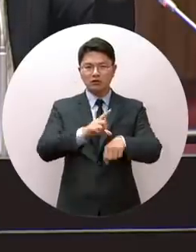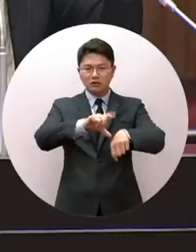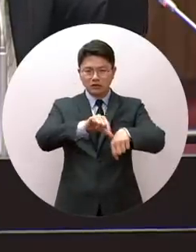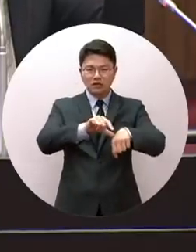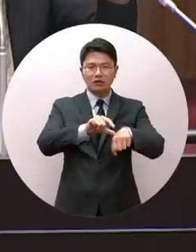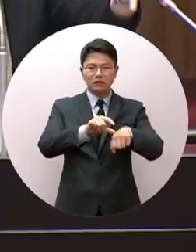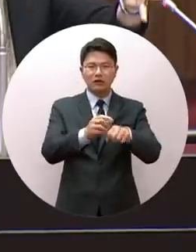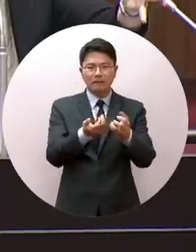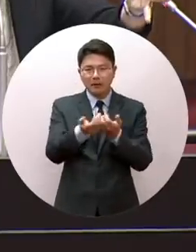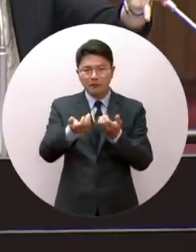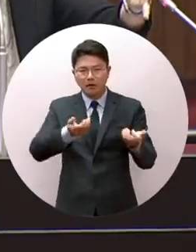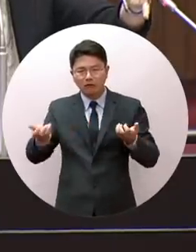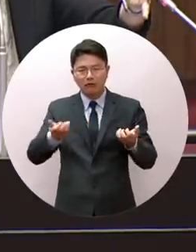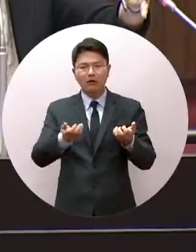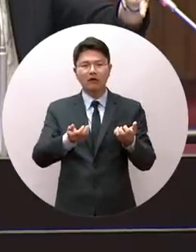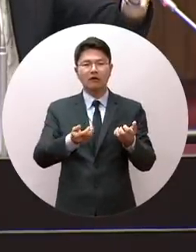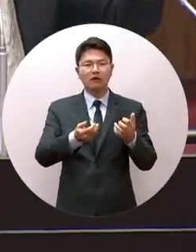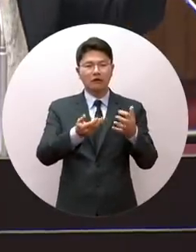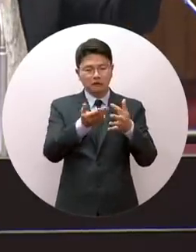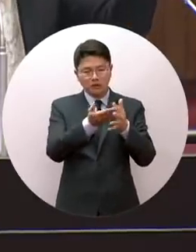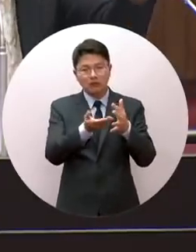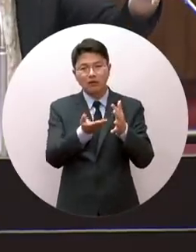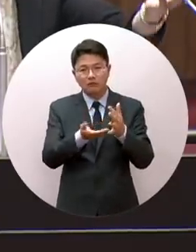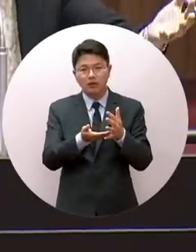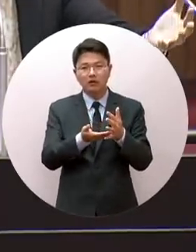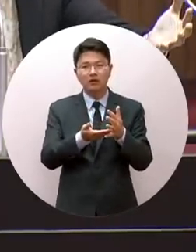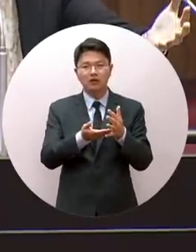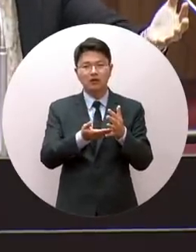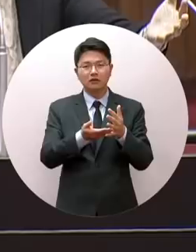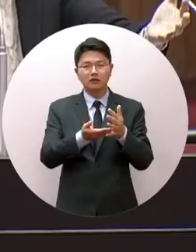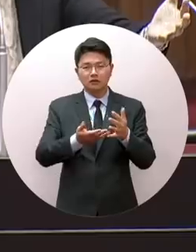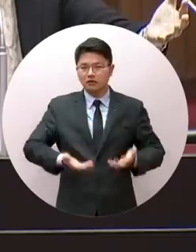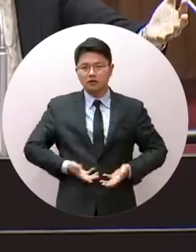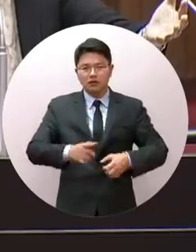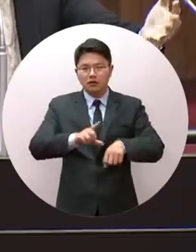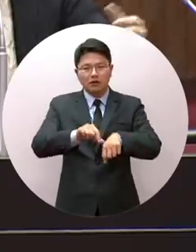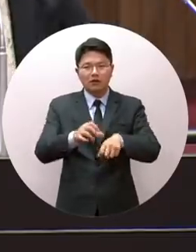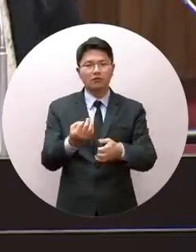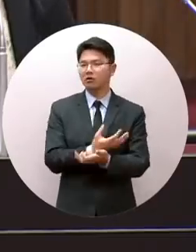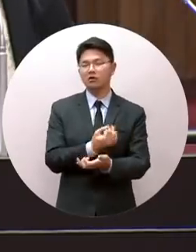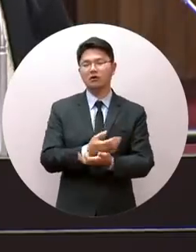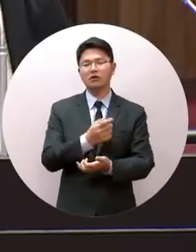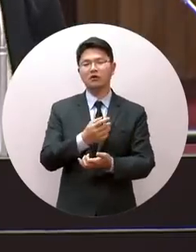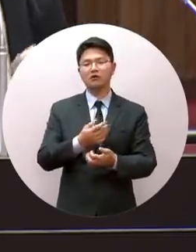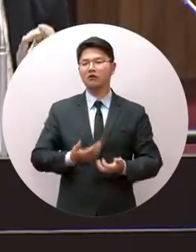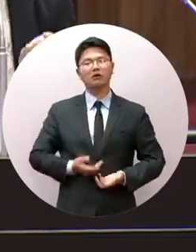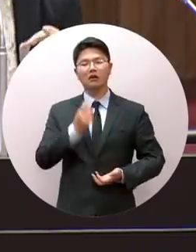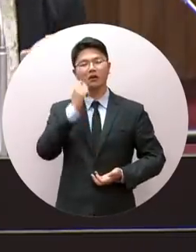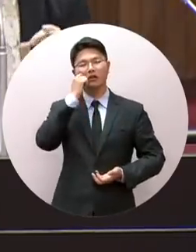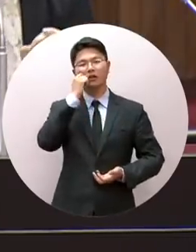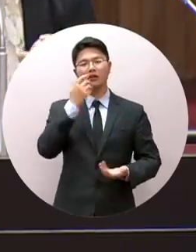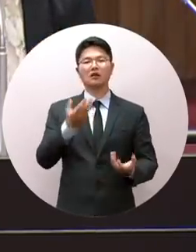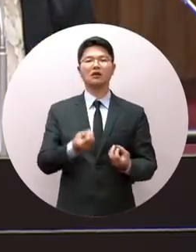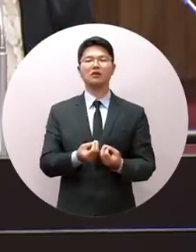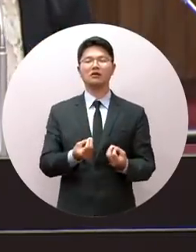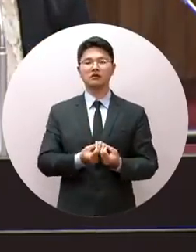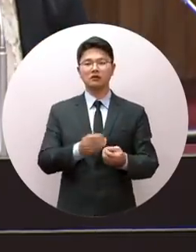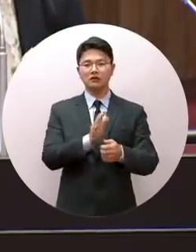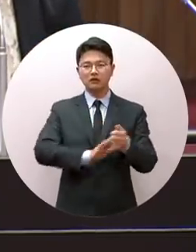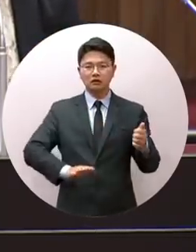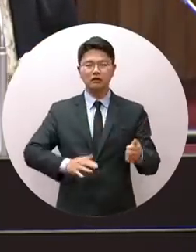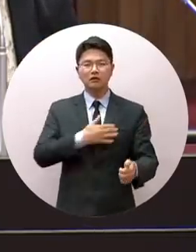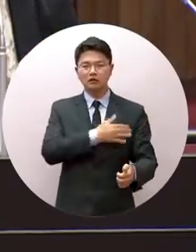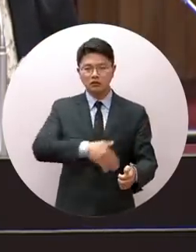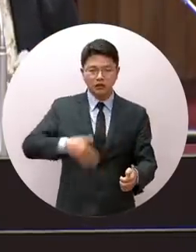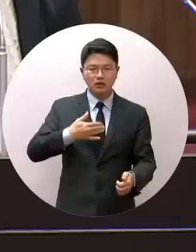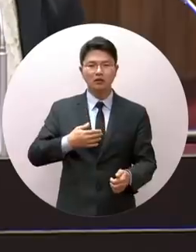形的拆班的班表，他根本没有完整的休息。 哦，那这也是加剧身体跟心理疲